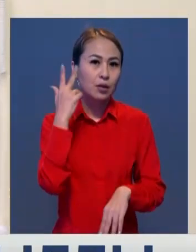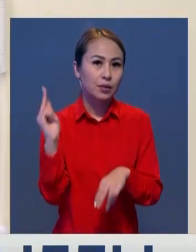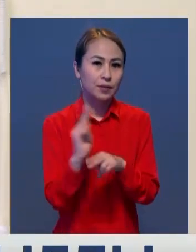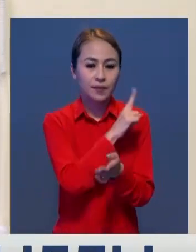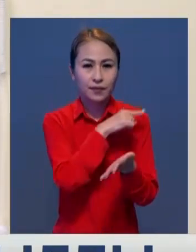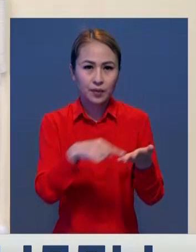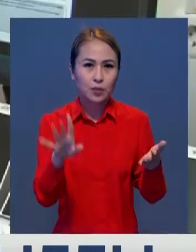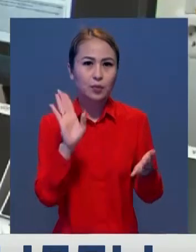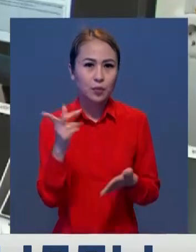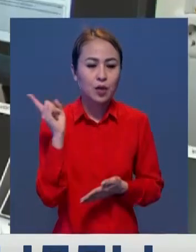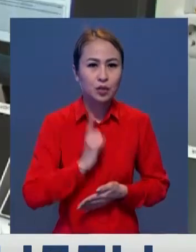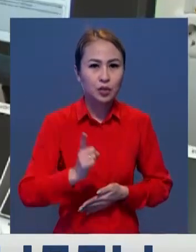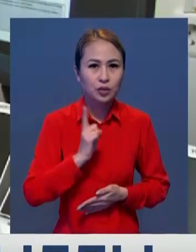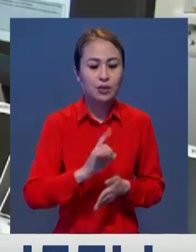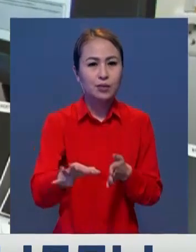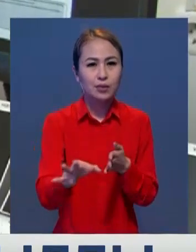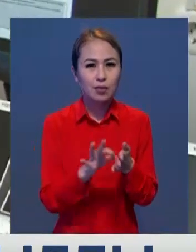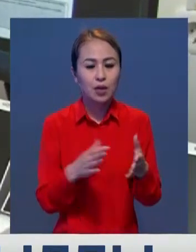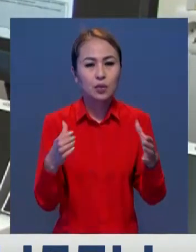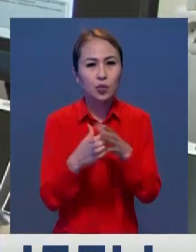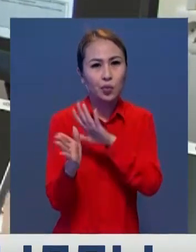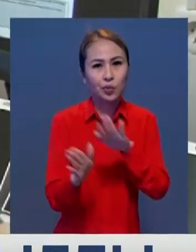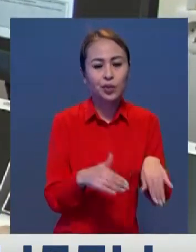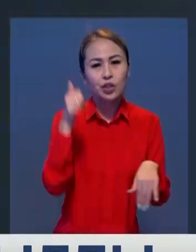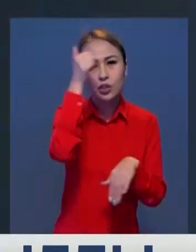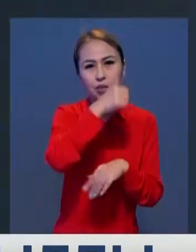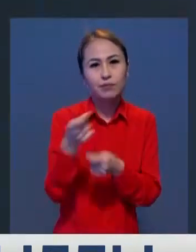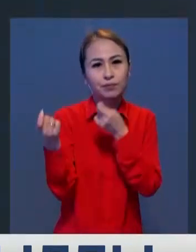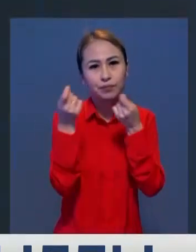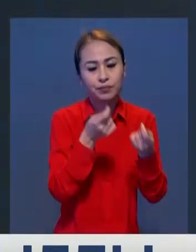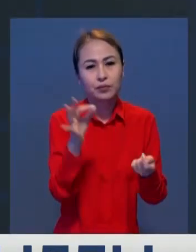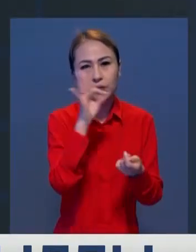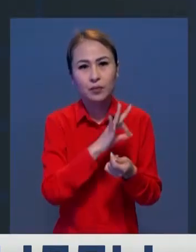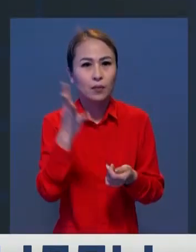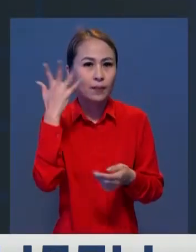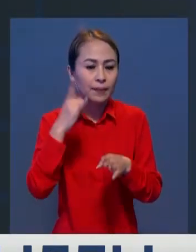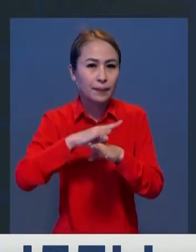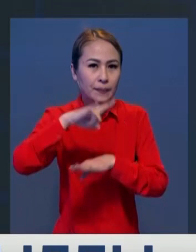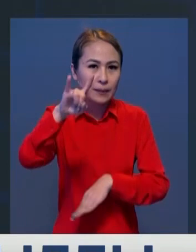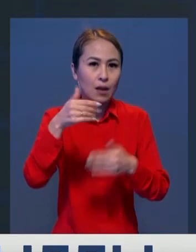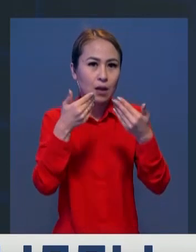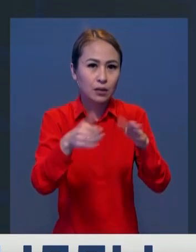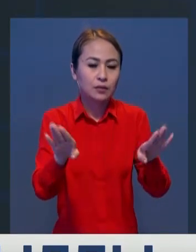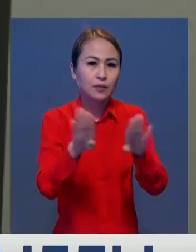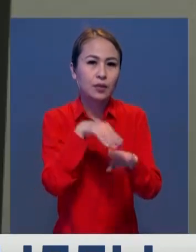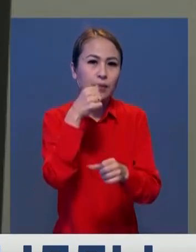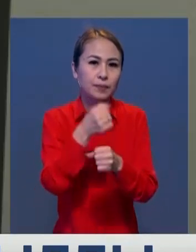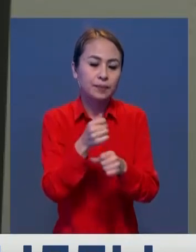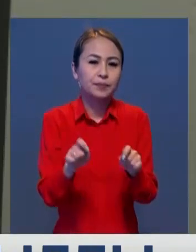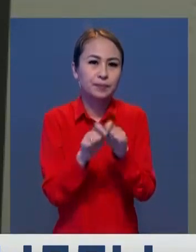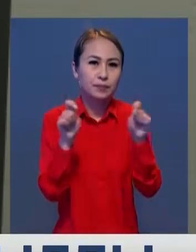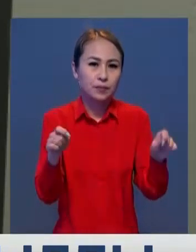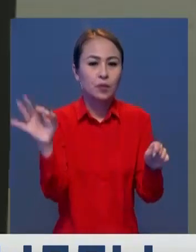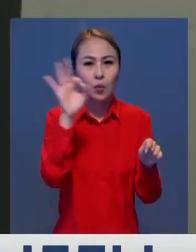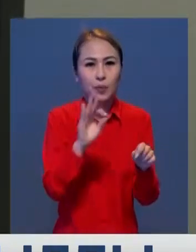шығамын деген үмітім бар. Желілік үдеткіш өткен жылы әкелінген. Халықаралық әуе жолдары ашылған соң неміс мамандары келіп, құралды іске қосты.